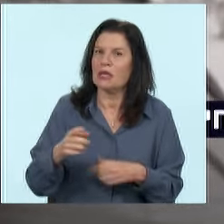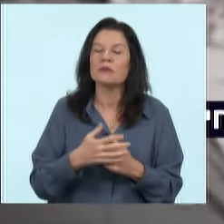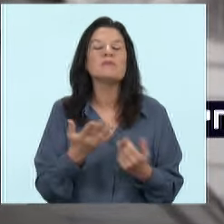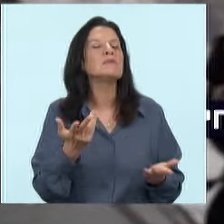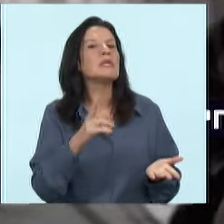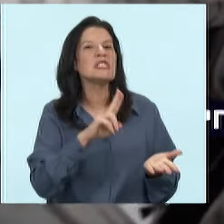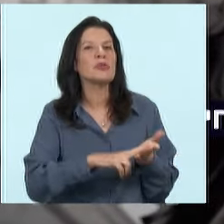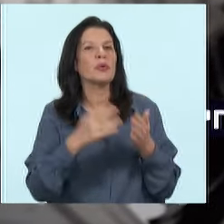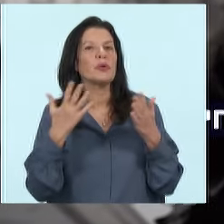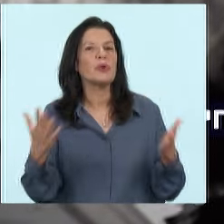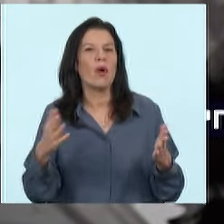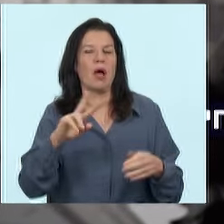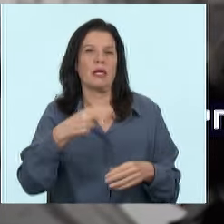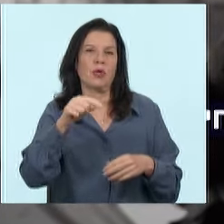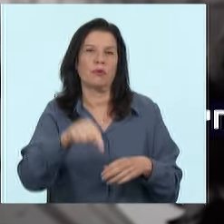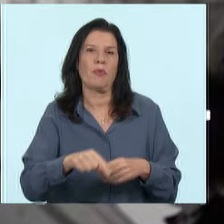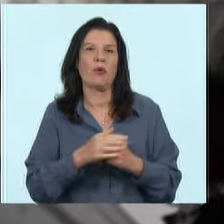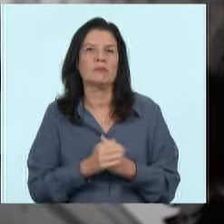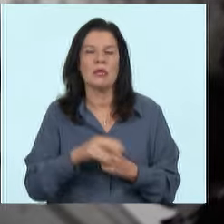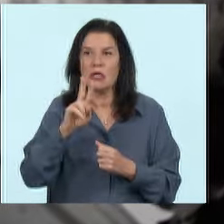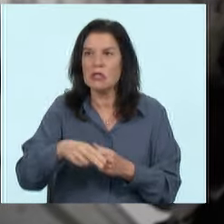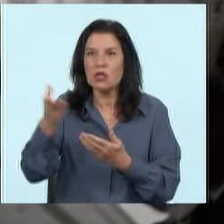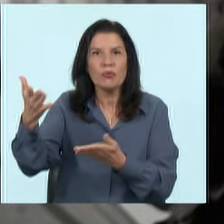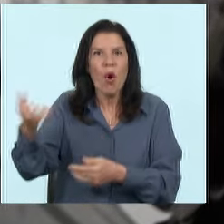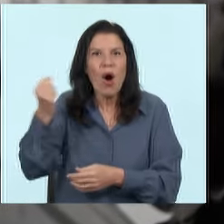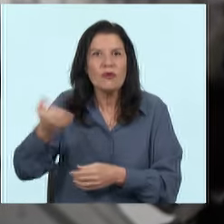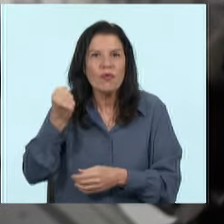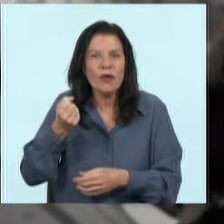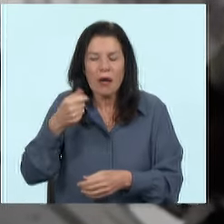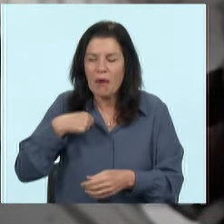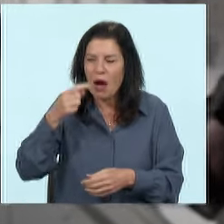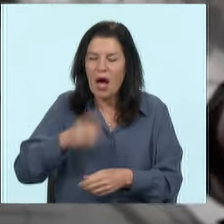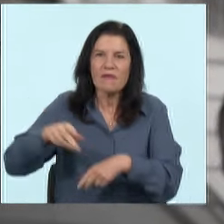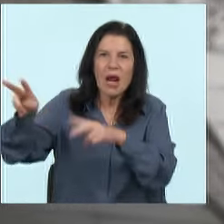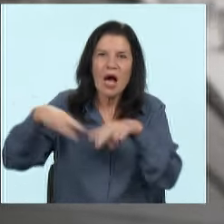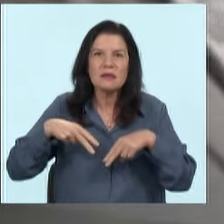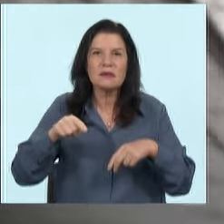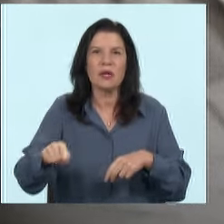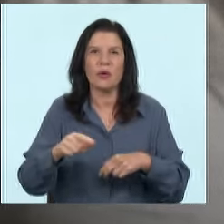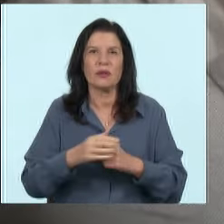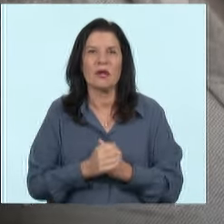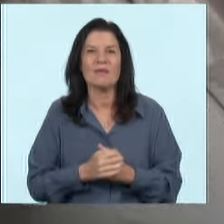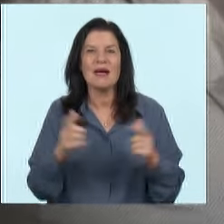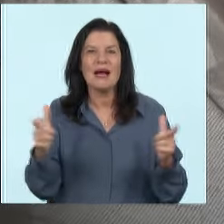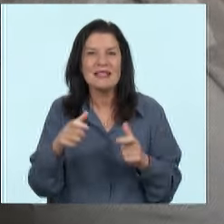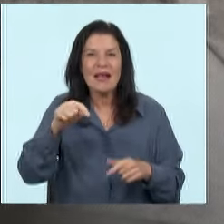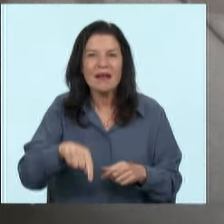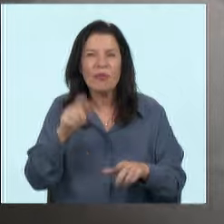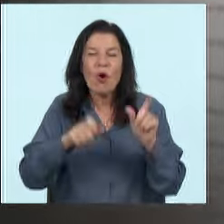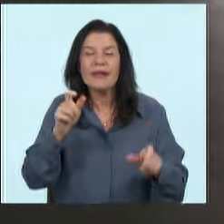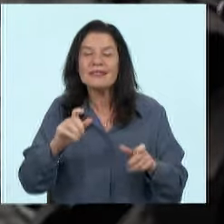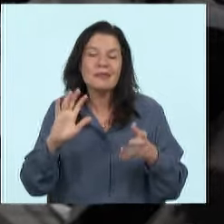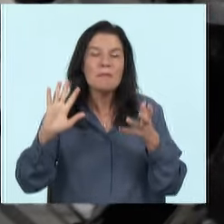להיות פה. יש לנו פה אחים שנמצאים, צריך להחזיר אותם. אנחנו עם סיירת של פסיכים, כולם פה הרעיות חבל, אז מה, זכות גדולה להיות איתם.